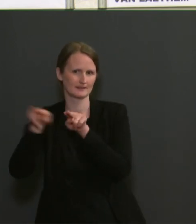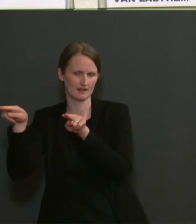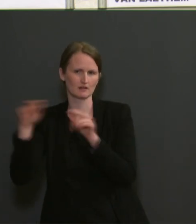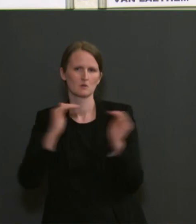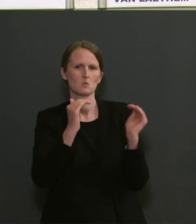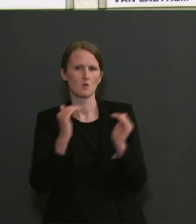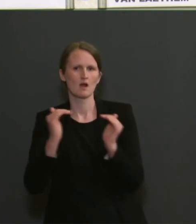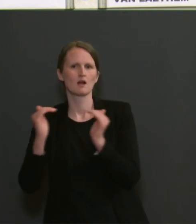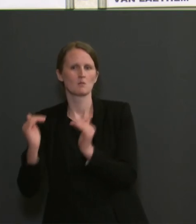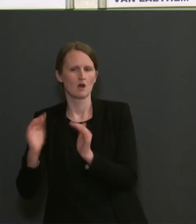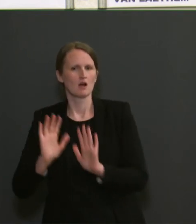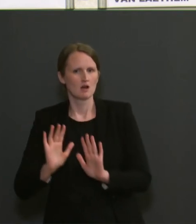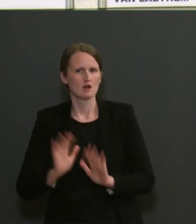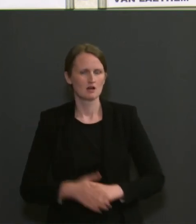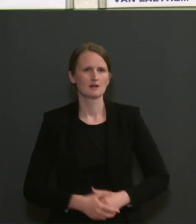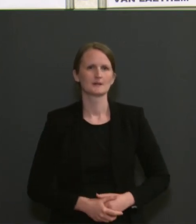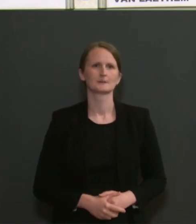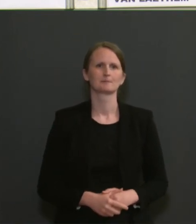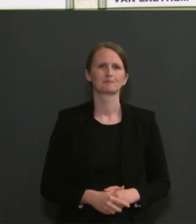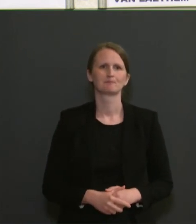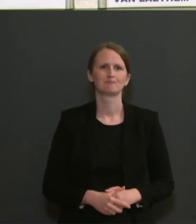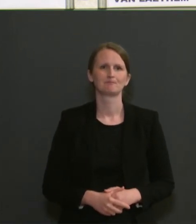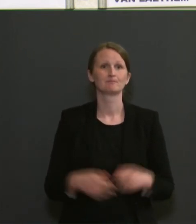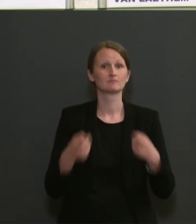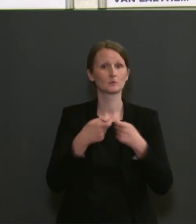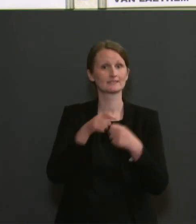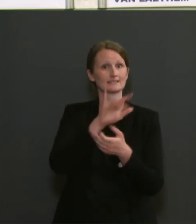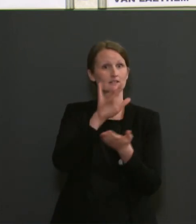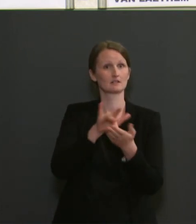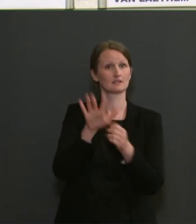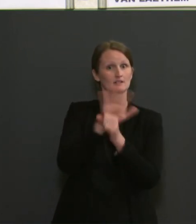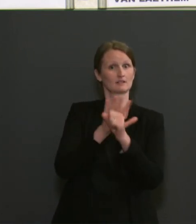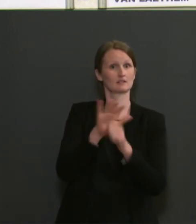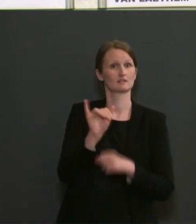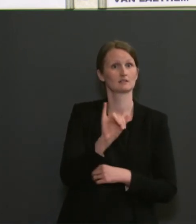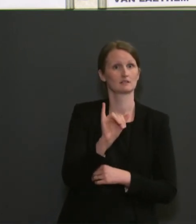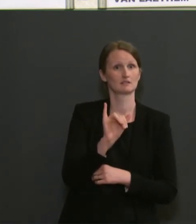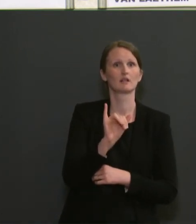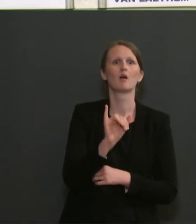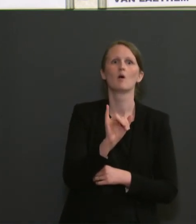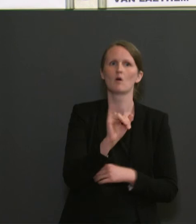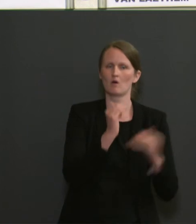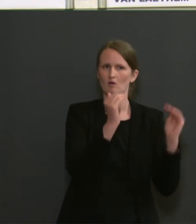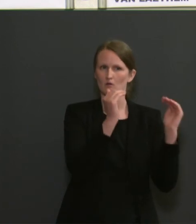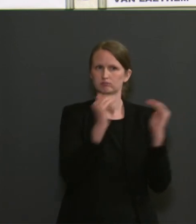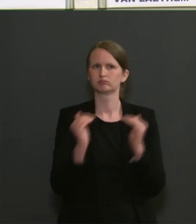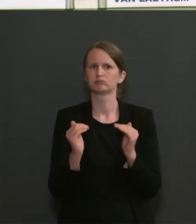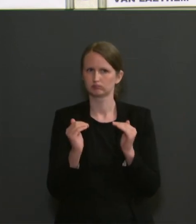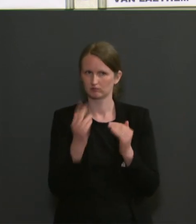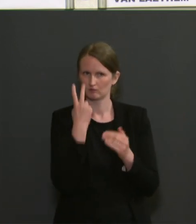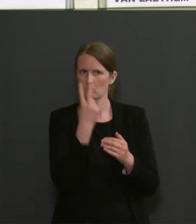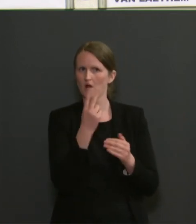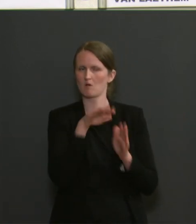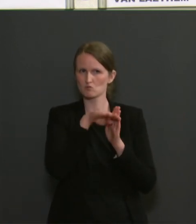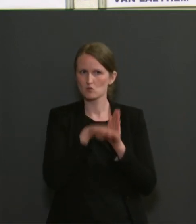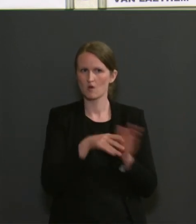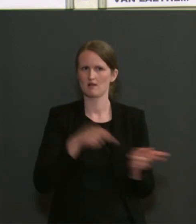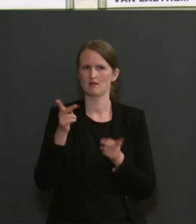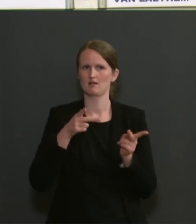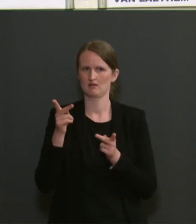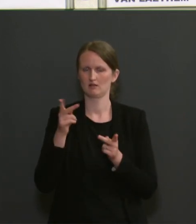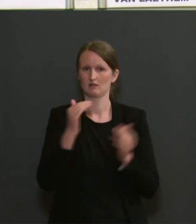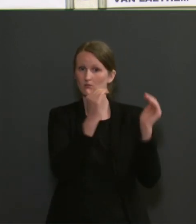C'est en région de Bruxelles-Capitale qu'on a la baisse la plus importante, avec moins 12% dans les nouvelles